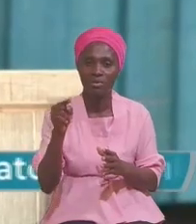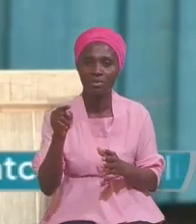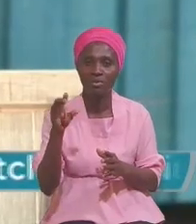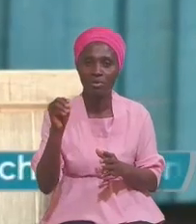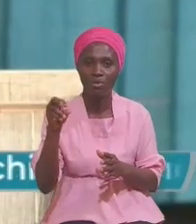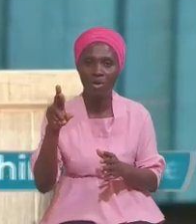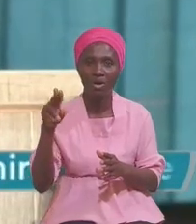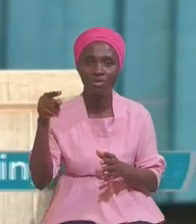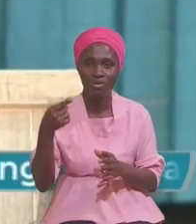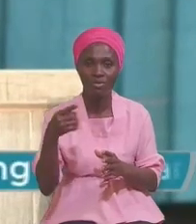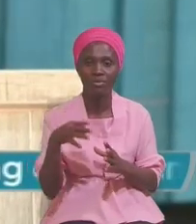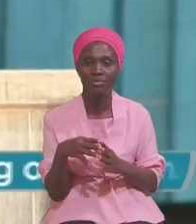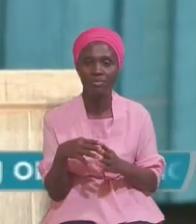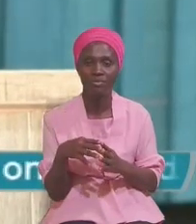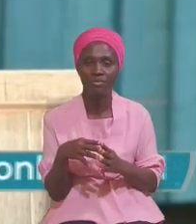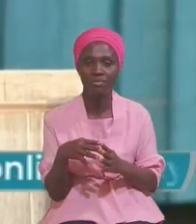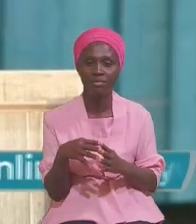Là-bas qui porte,